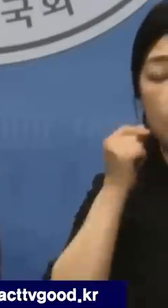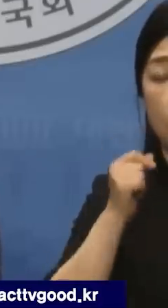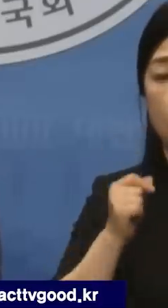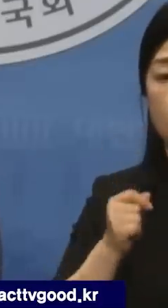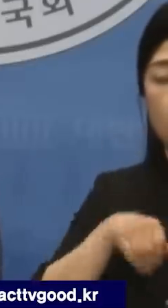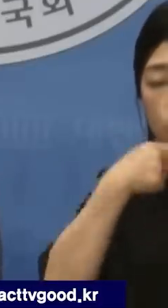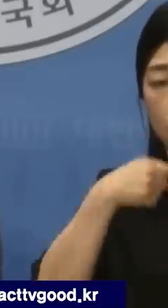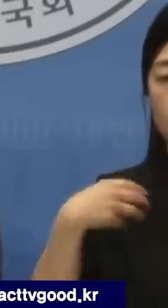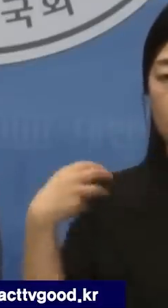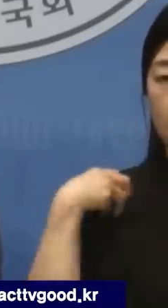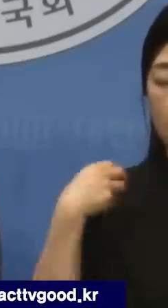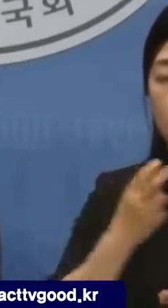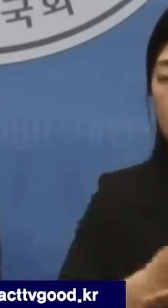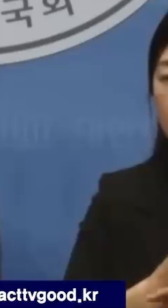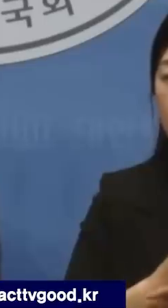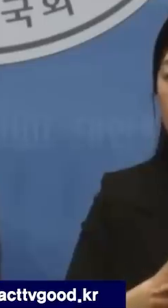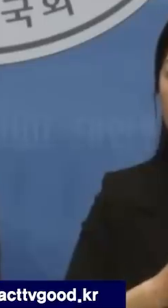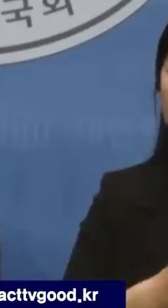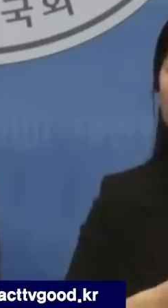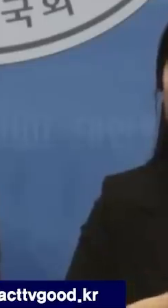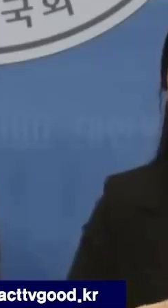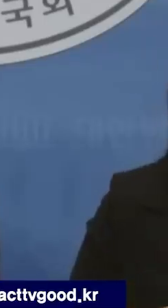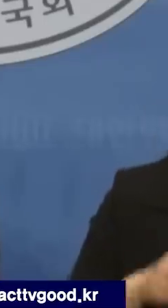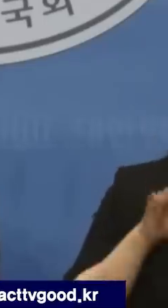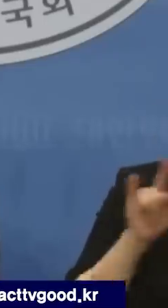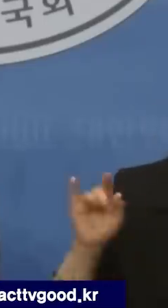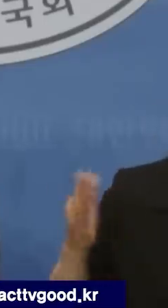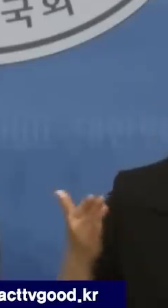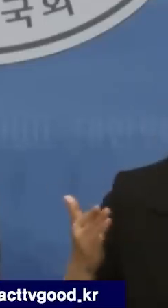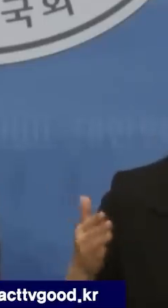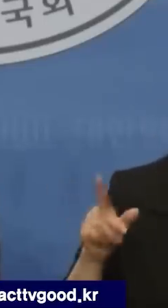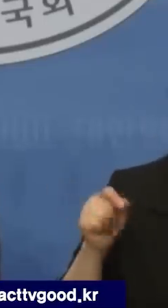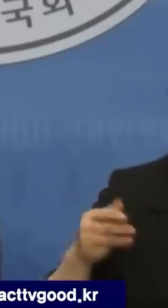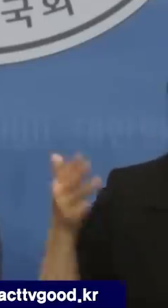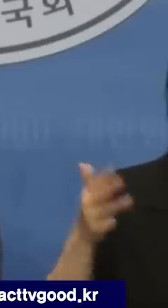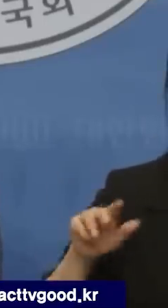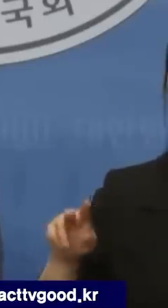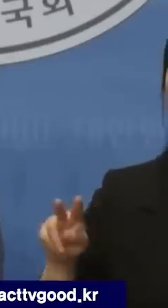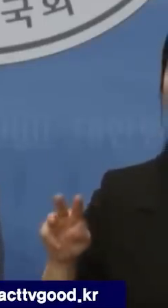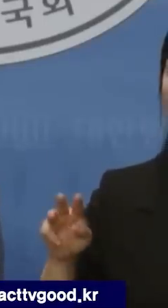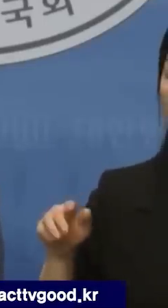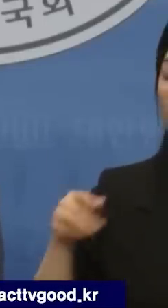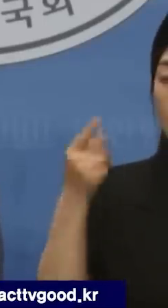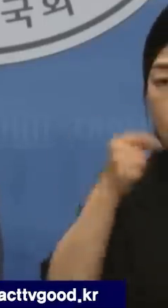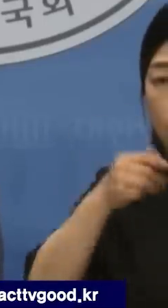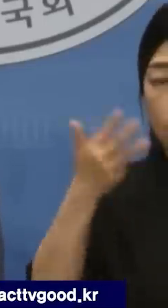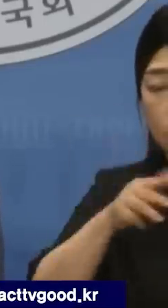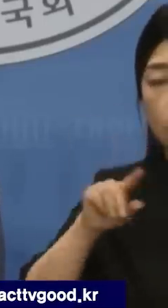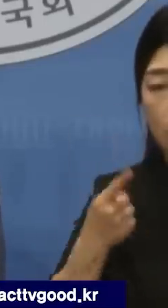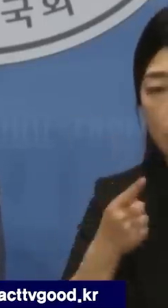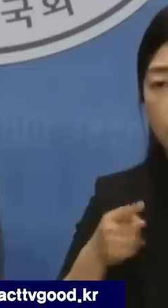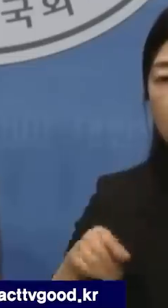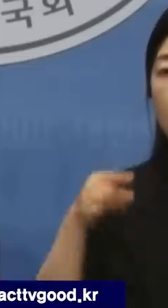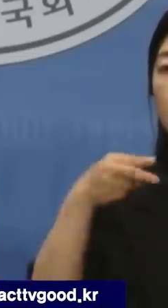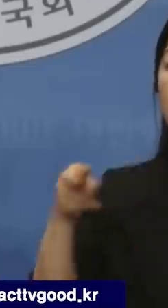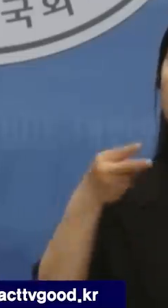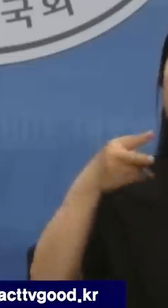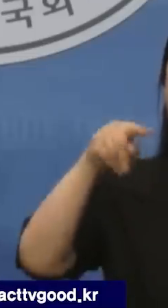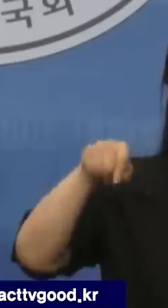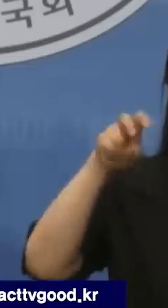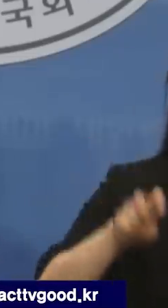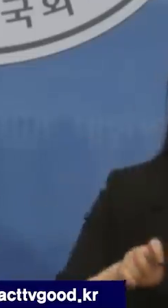식품위생법 기준치의 180배나 되는 1만 8천 베크렐의 세슘이 검출되었다고 발표하기도